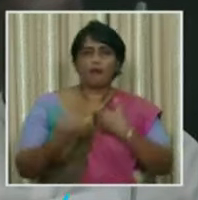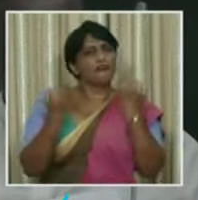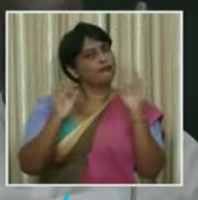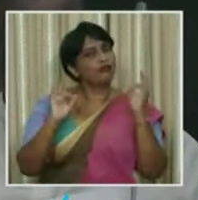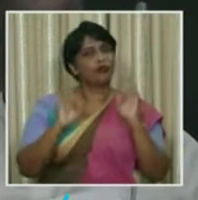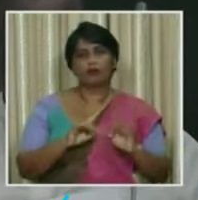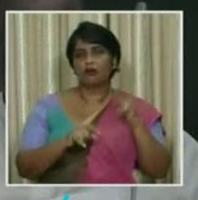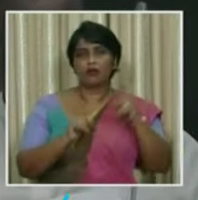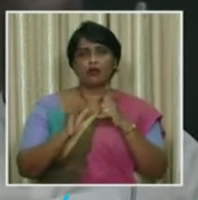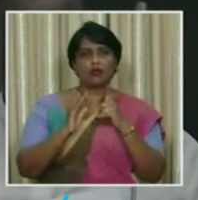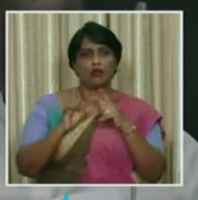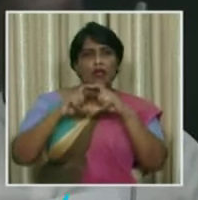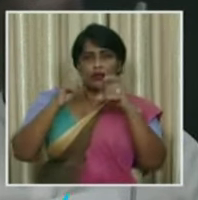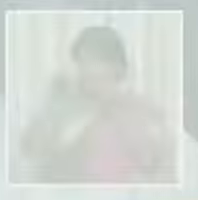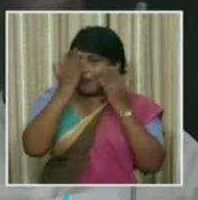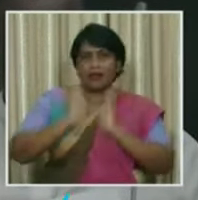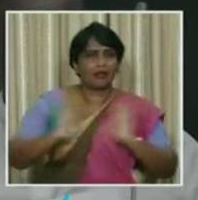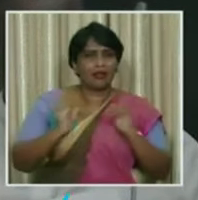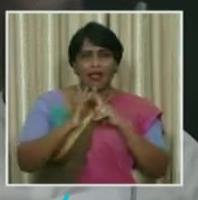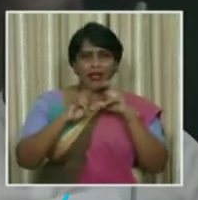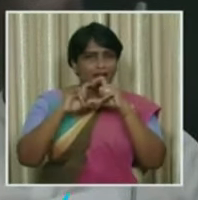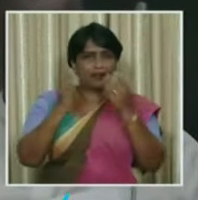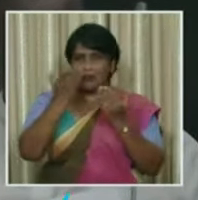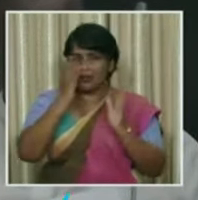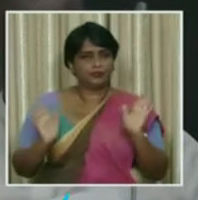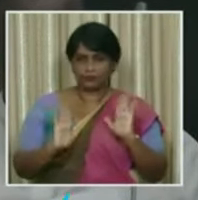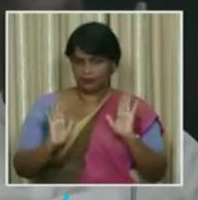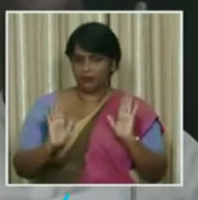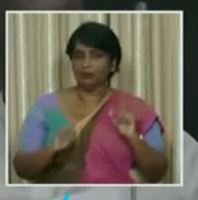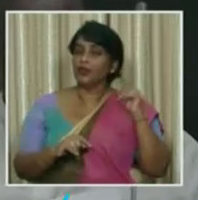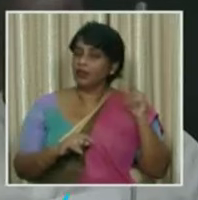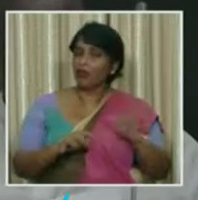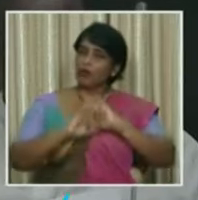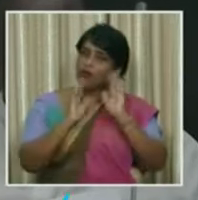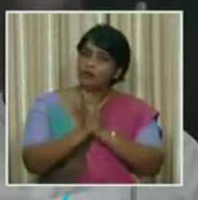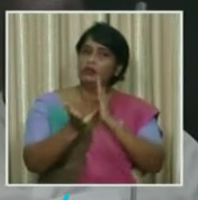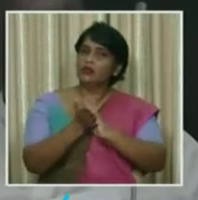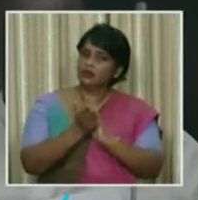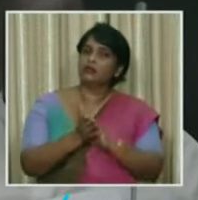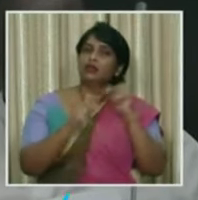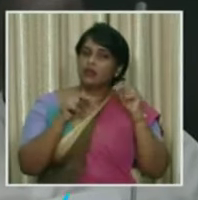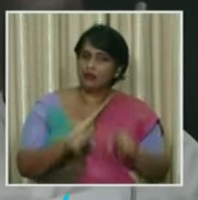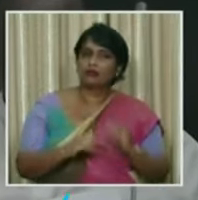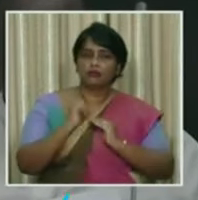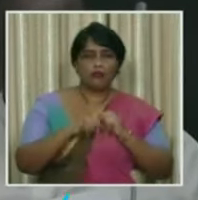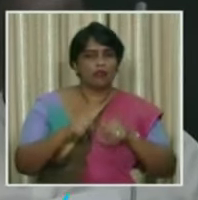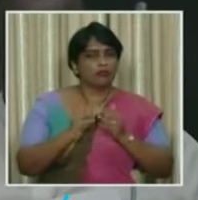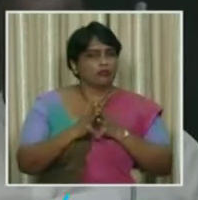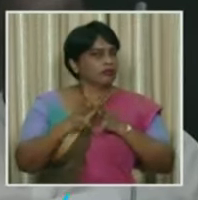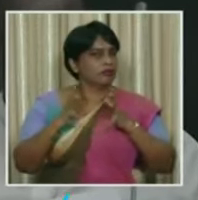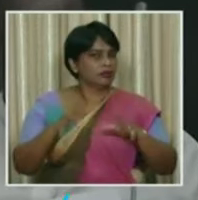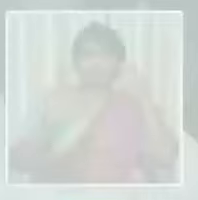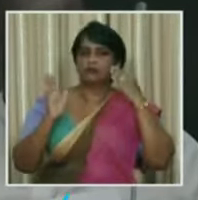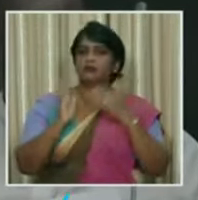කරන්නේ කාගේවත් ඩෙන්ටි කාඩ් එකවත් බලන්නේ නැහැ රෝහලට එනකොට සෞඛ්‍ය සංරක්ෂණයක් බලන්නේ නැහැ ඒ සේවාවන් එදත් ලබා දෙලිතු අද ක්‍රමානුකූලව වැඩි වෙලා තිබෙනවා ඒ නිසා